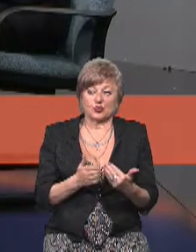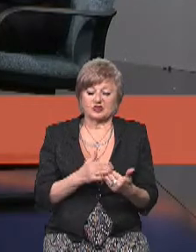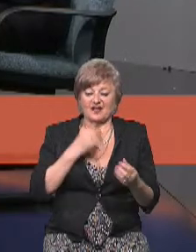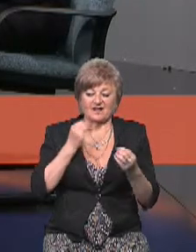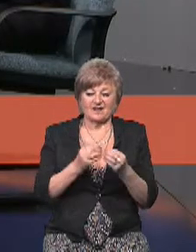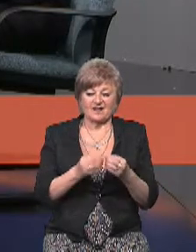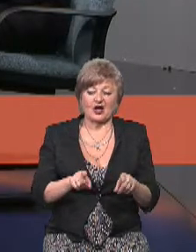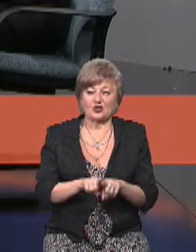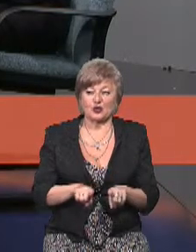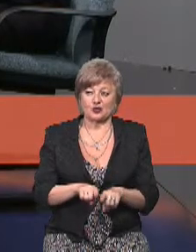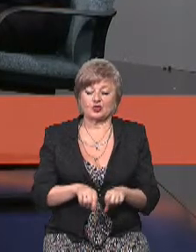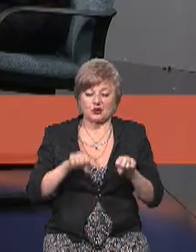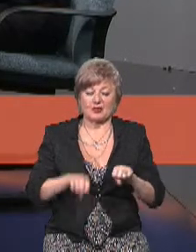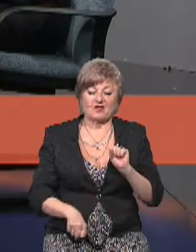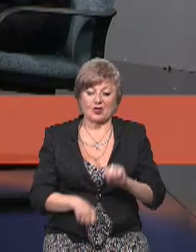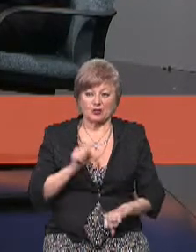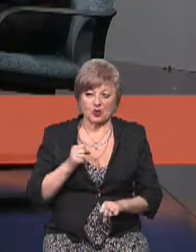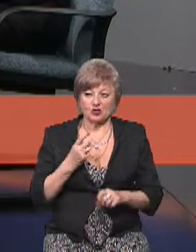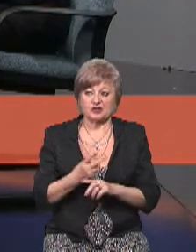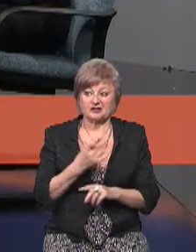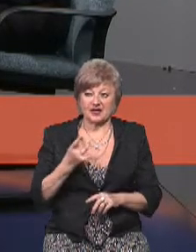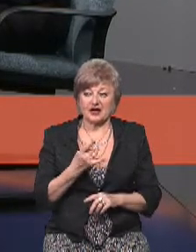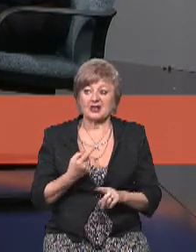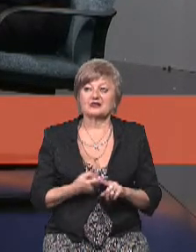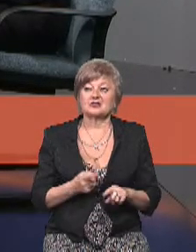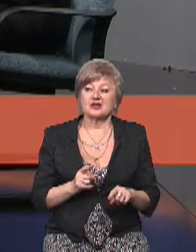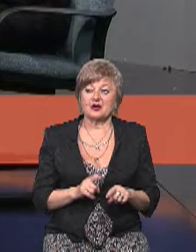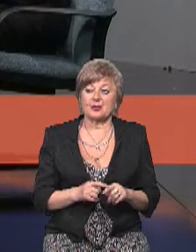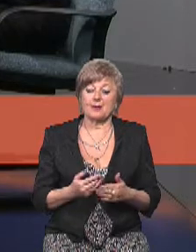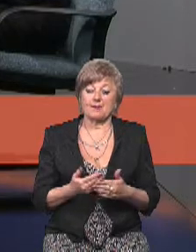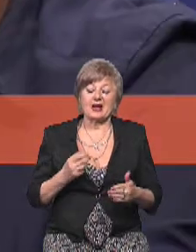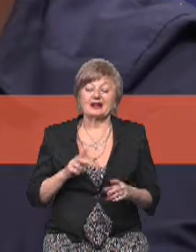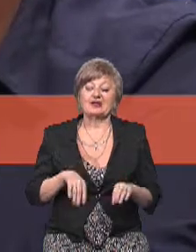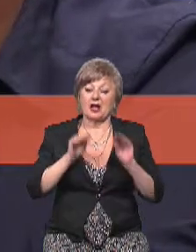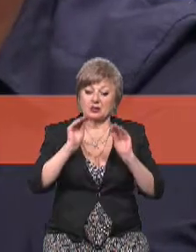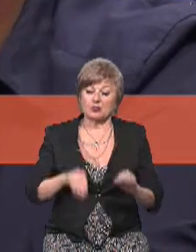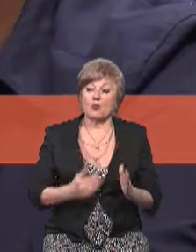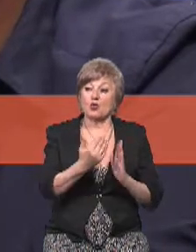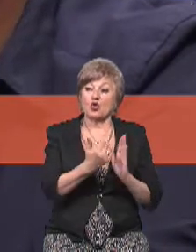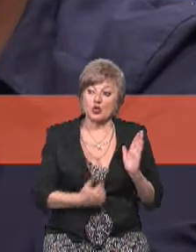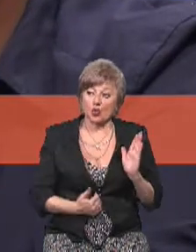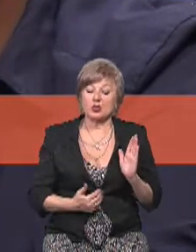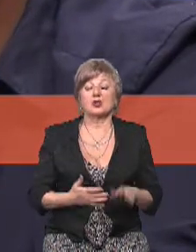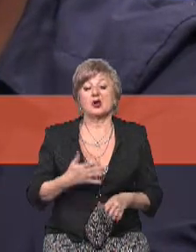саме правопорушення два рази. Тому перед тим, як складати протоколи, ми